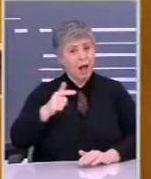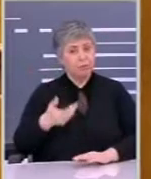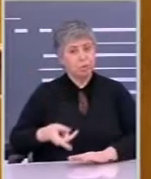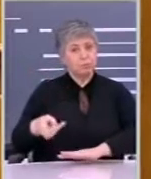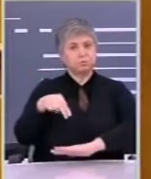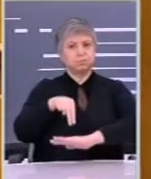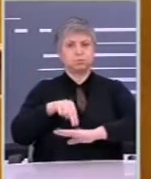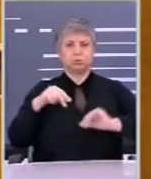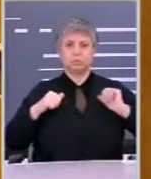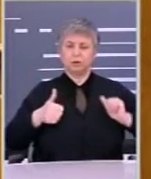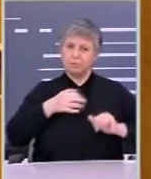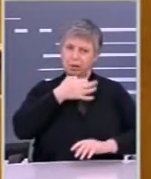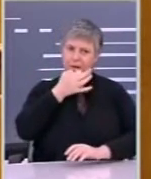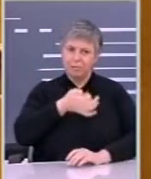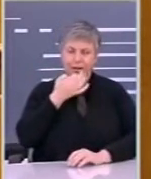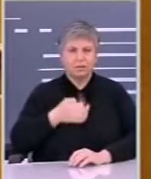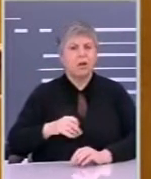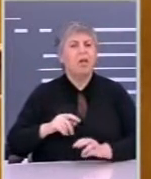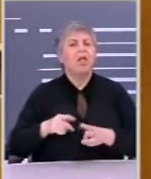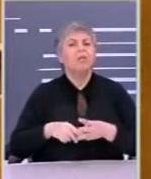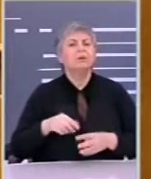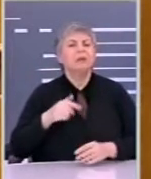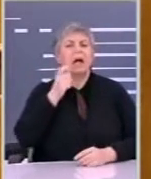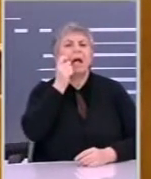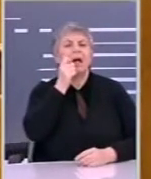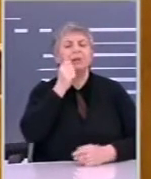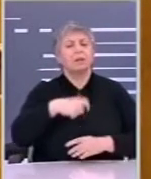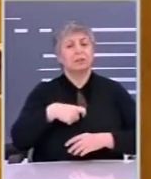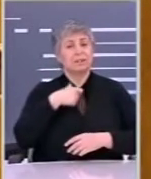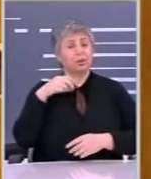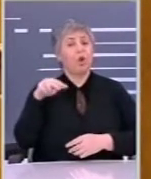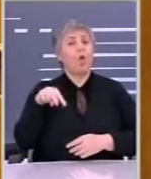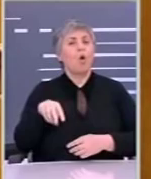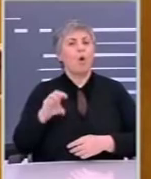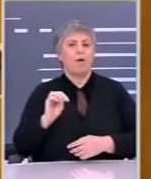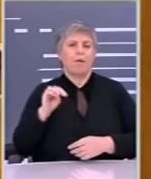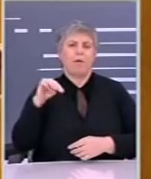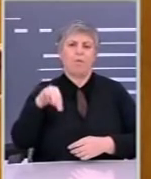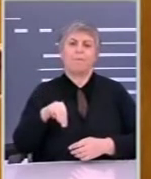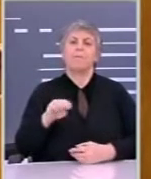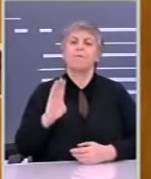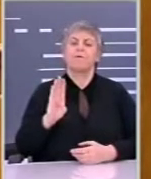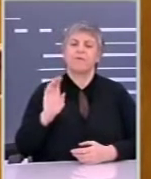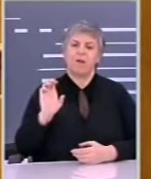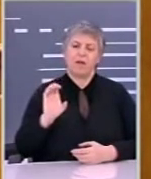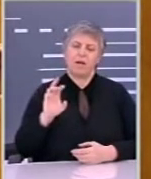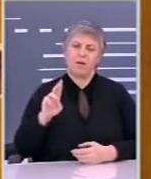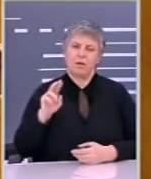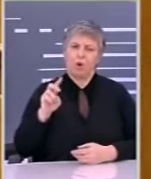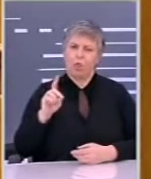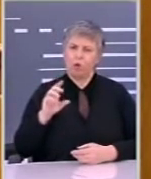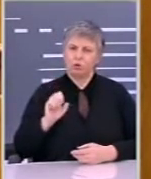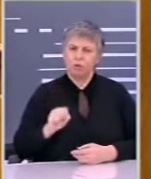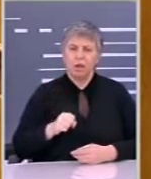Ή στον κύριο Λοβέρδο, ο οποίος μας είπε ότι δεν έχουμε καν το δικαίωμα να αναφερόμαστε σε αυτά τα